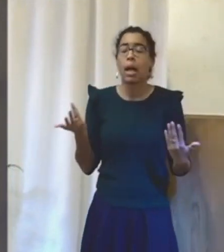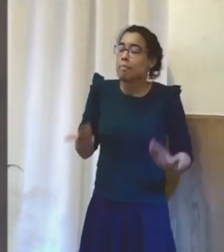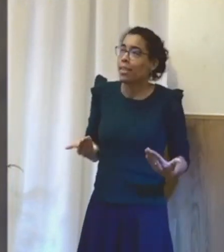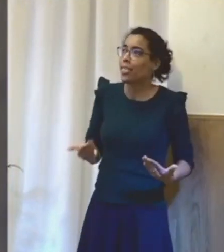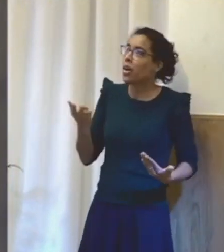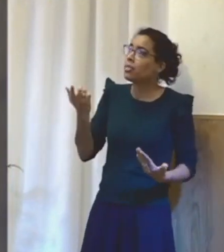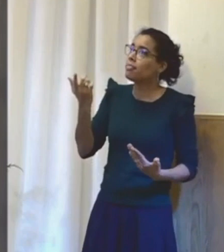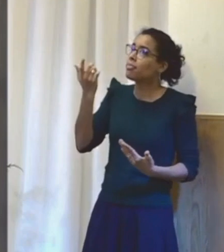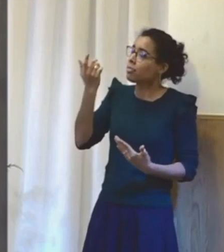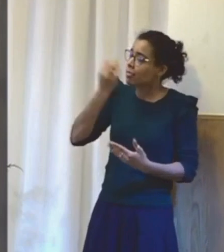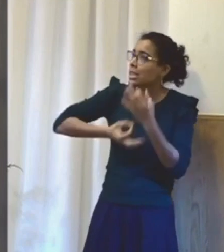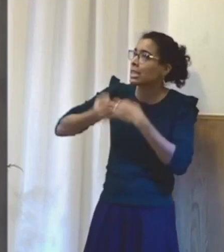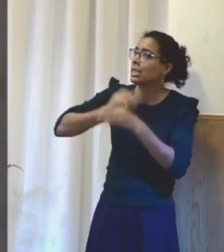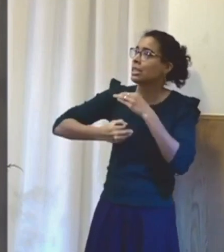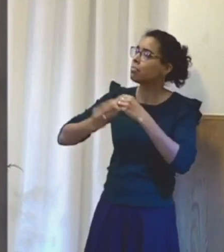parle-moi et instruis-moi.